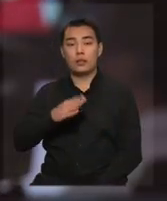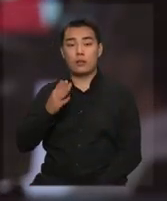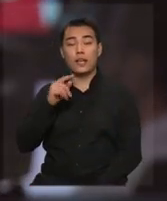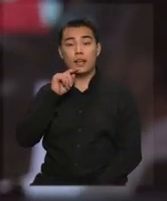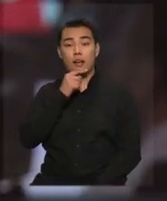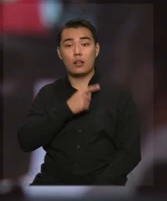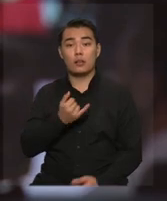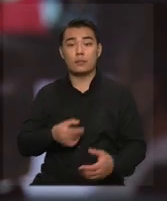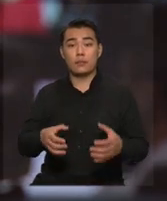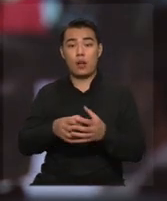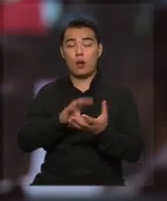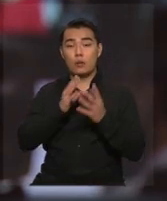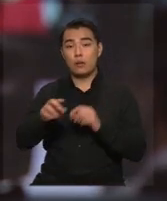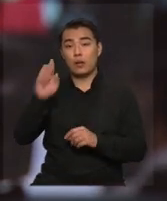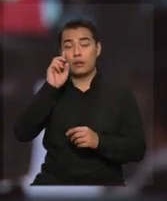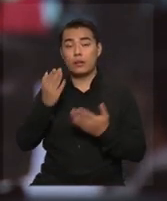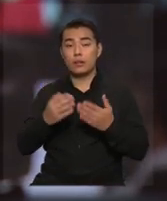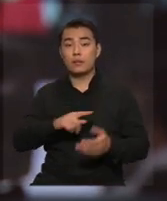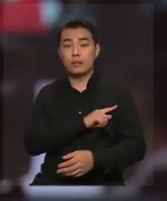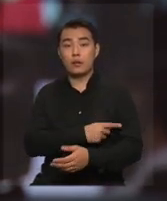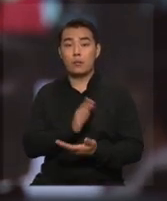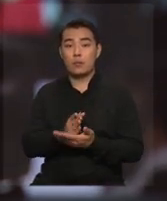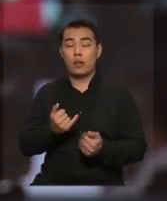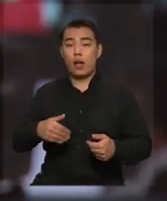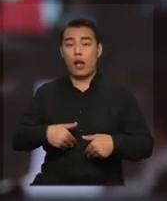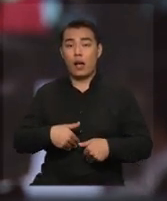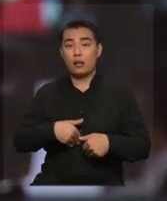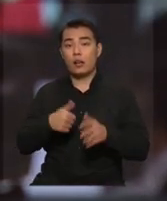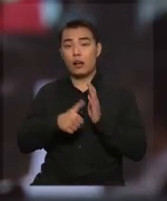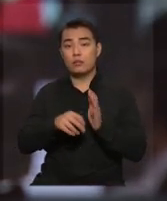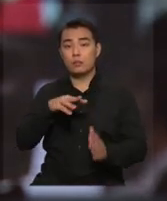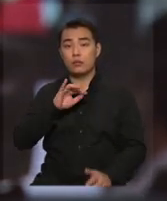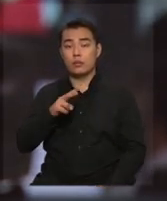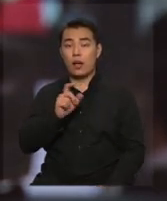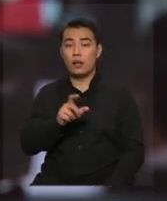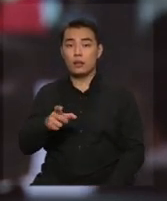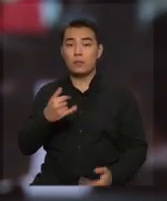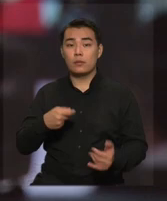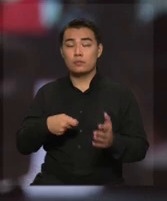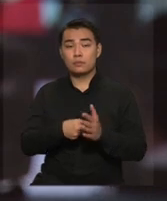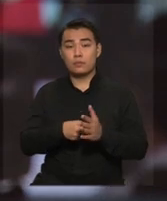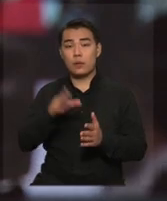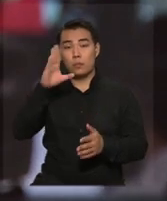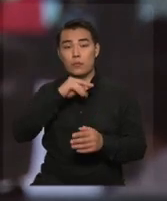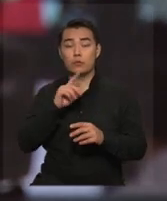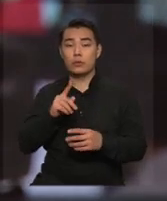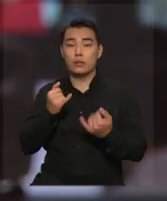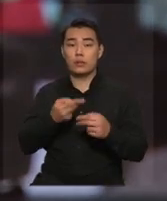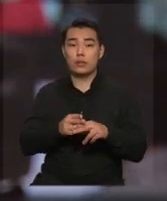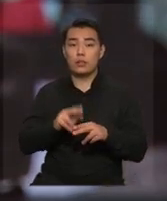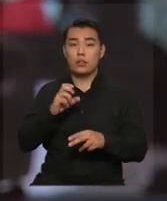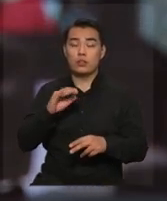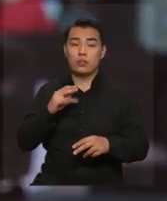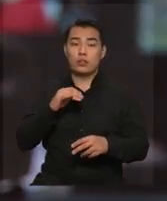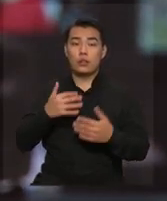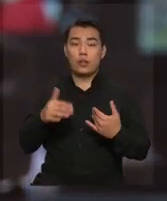Еуразиялық экономикалық одақ елдері күш біріктірсе, әлемде аш құрсақ жүрген 600 миллион адамды асырай алады. Бірақ шиеленіскен